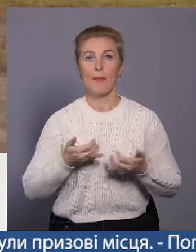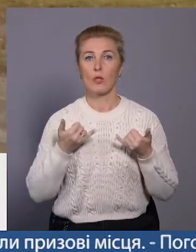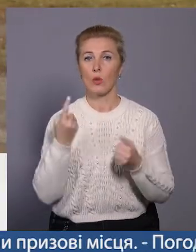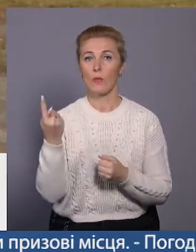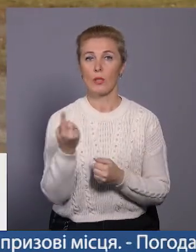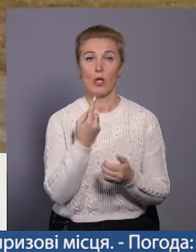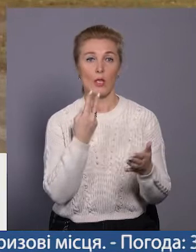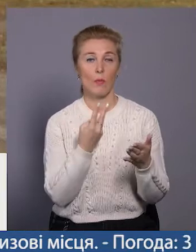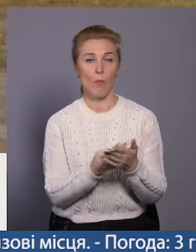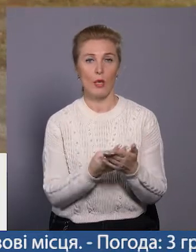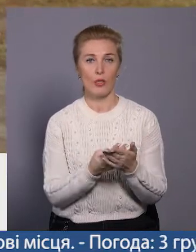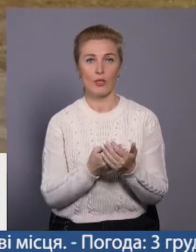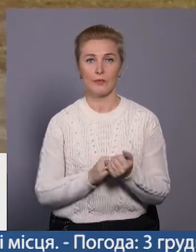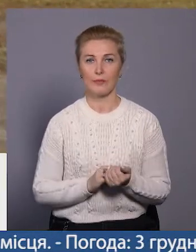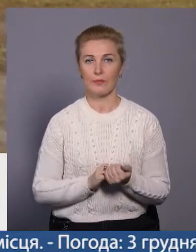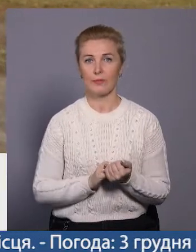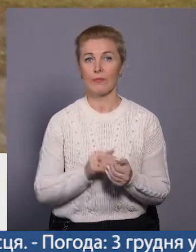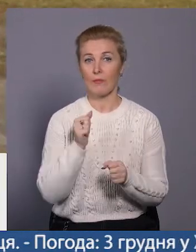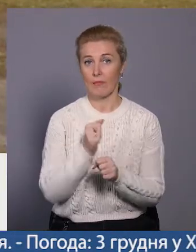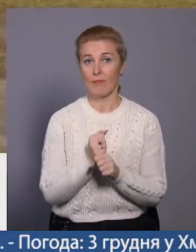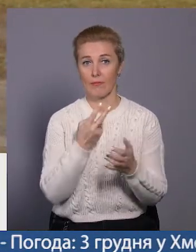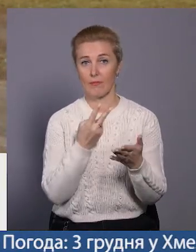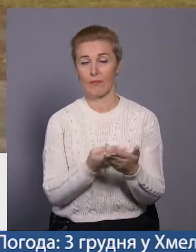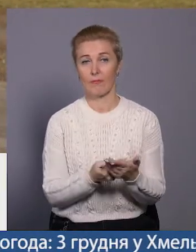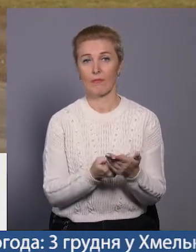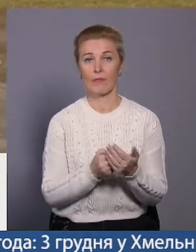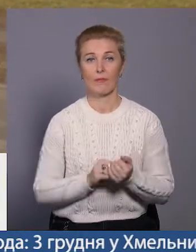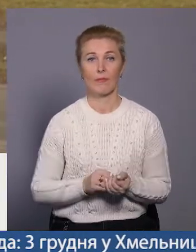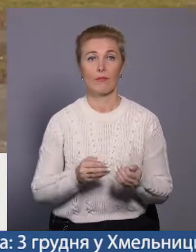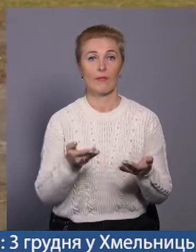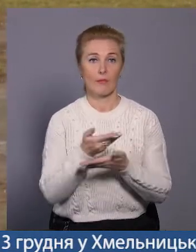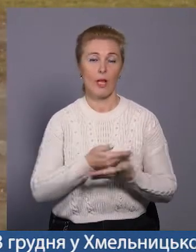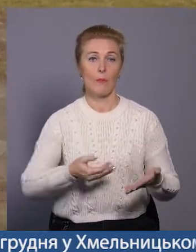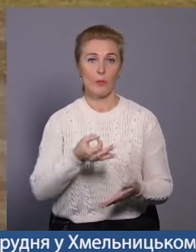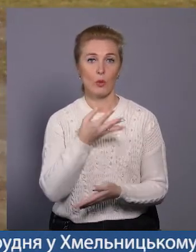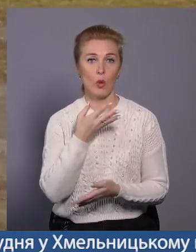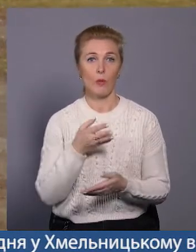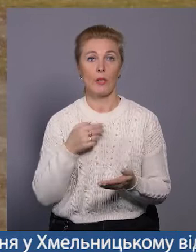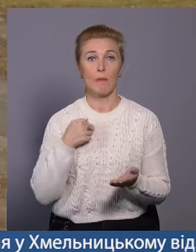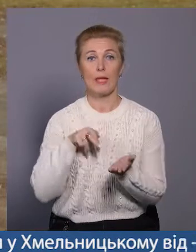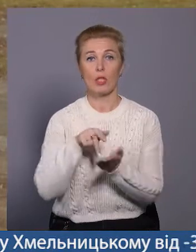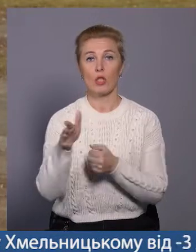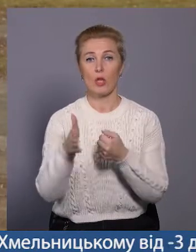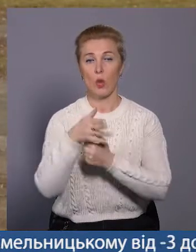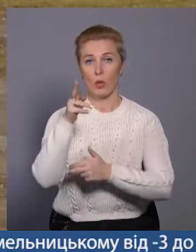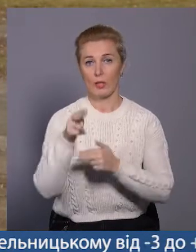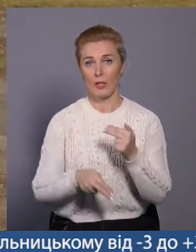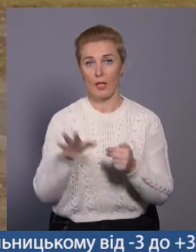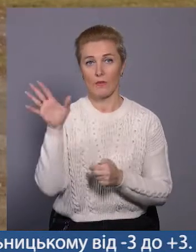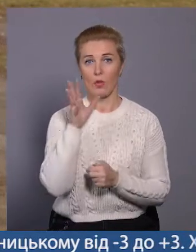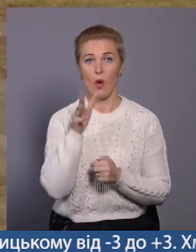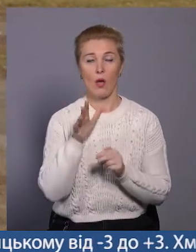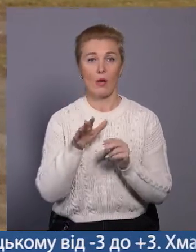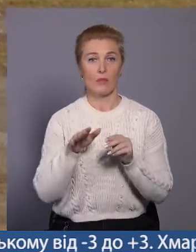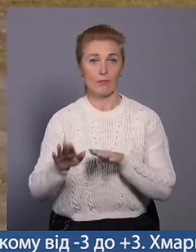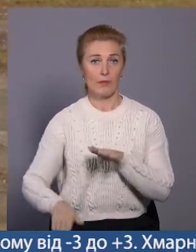раз побачили вже в зробленому вигляді, і нам сподобалось, ми дійшли прямо до кінця, і весь час на самокаті, не треба було